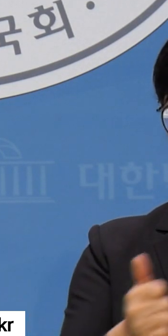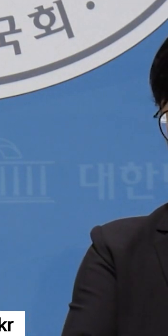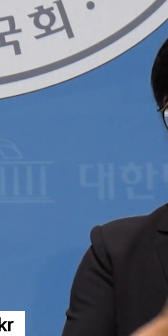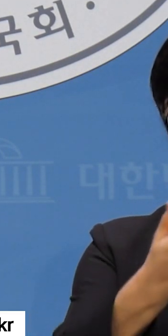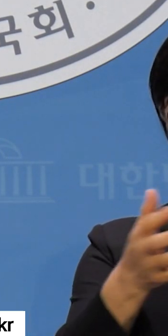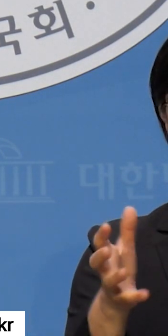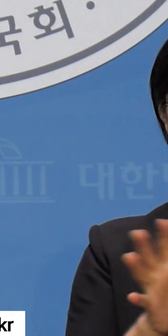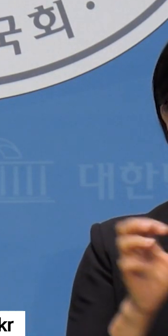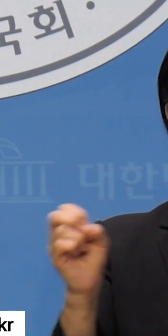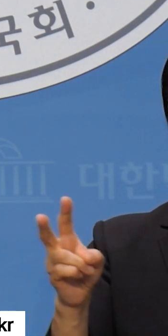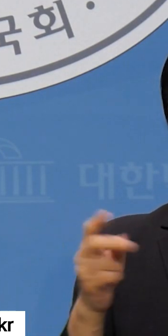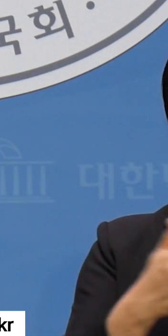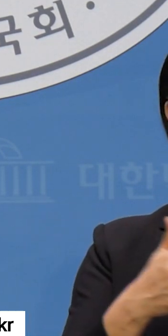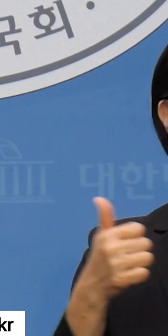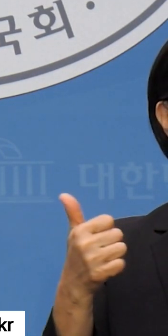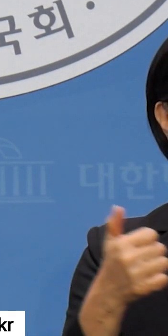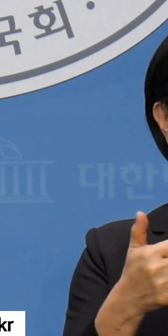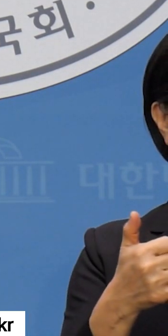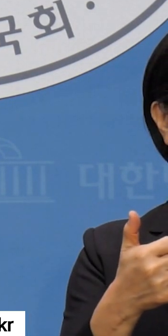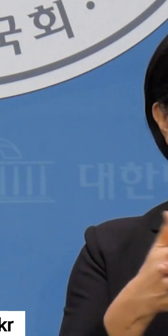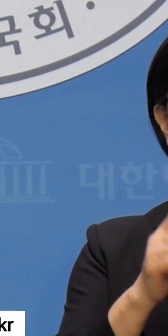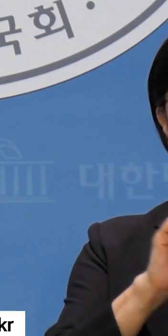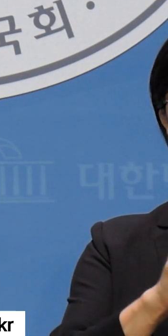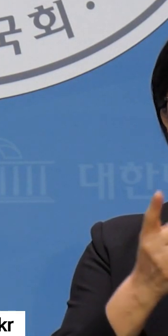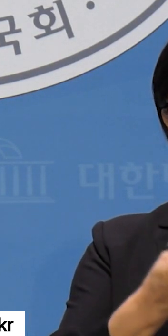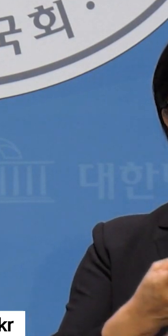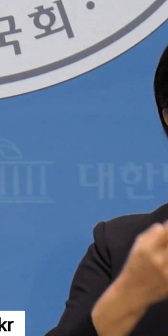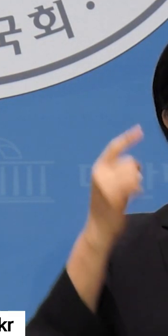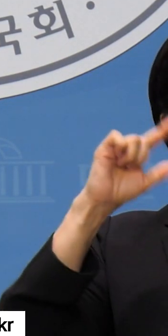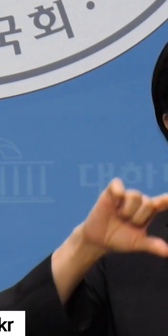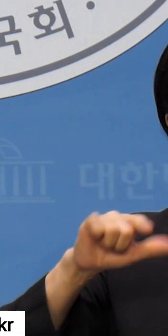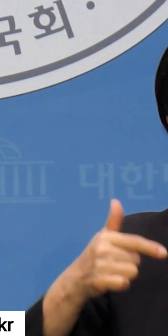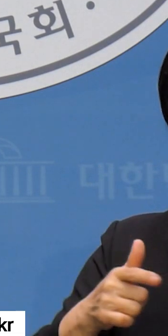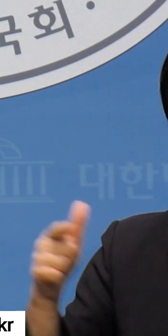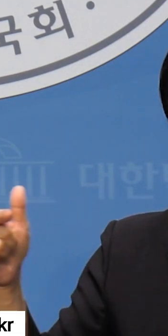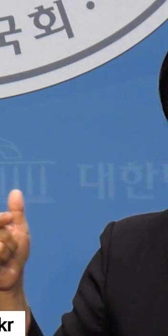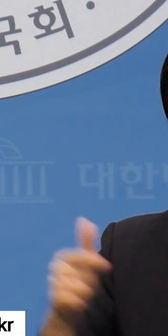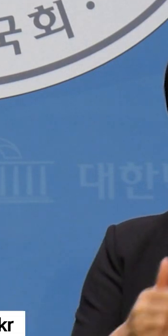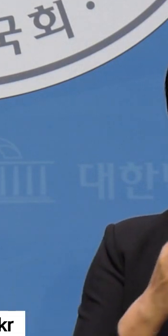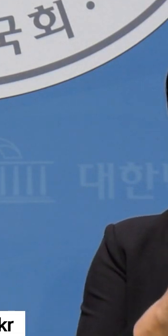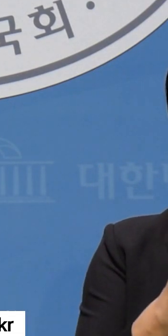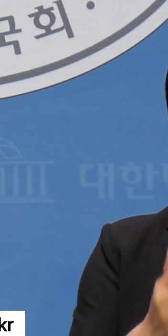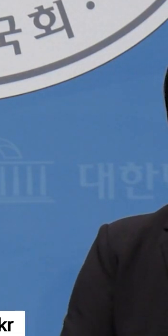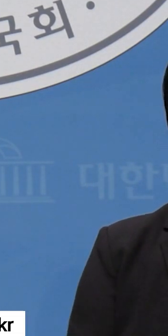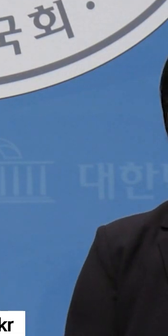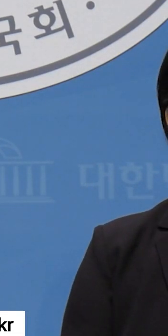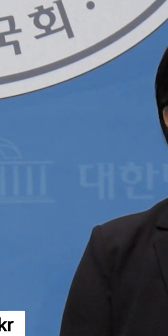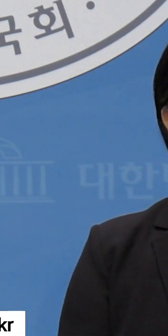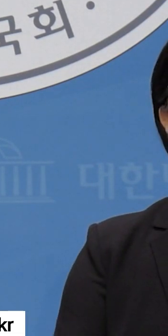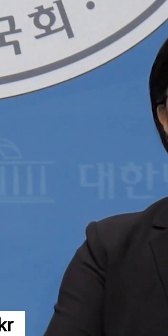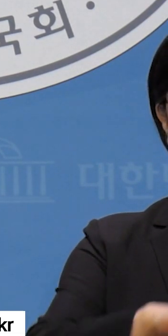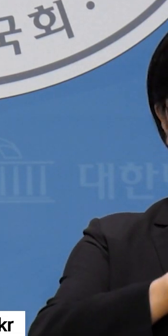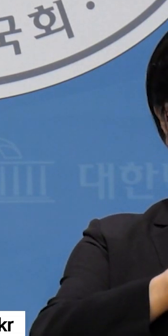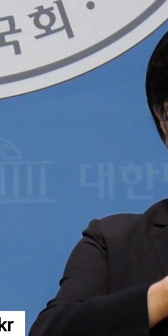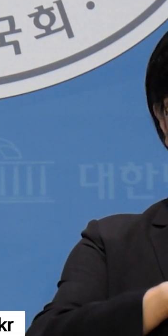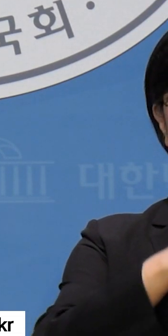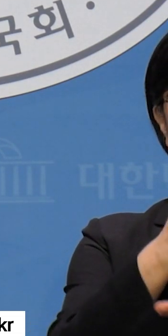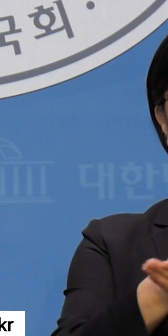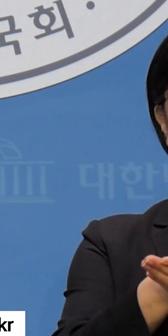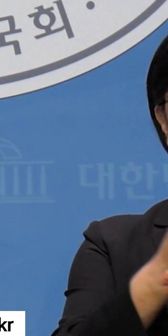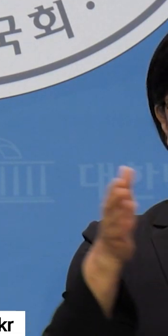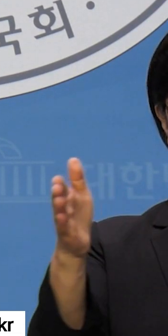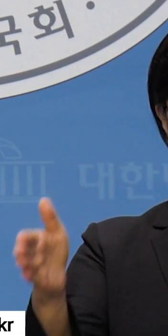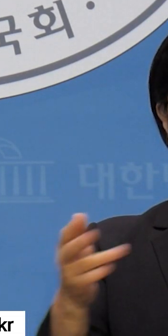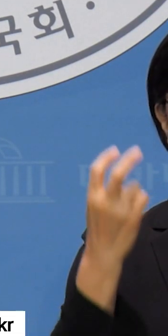소위원회에서는 여야가 머리를 맞대고 서로의 이견을 좁혀가고 있습니다. 반드시 법정기한